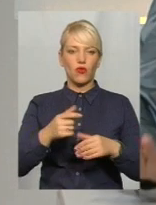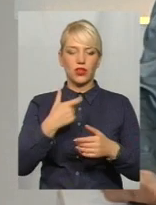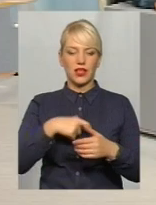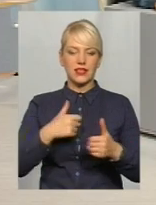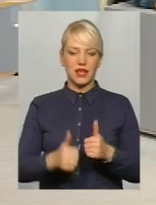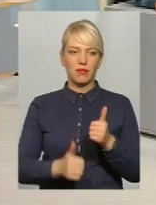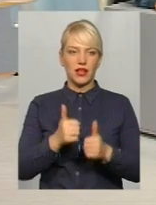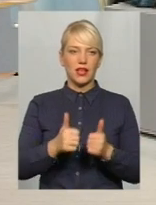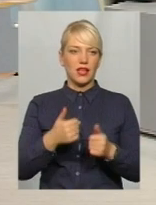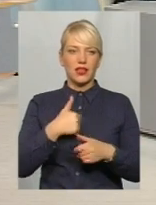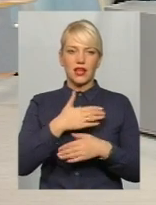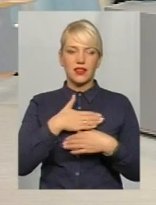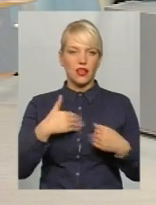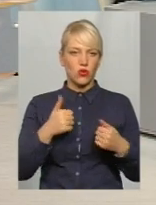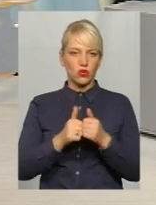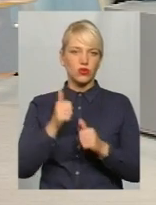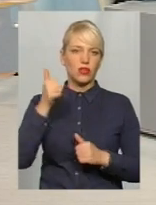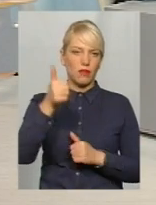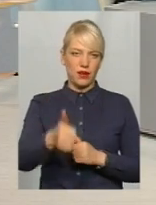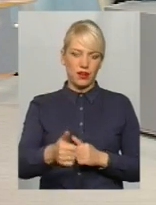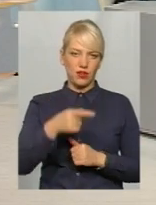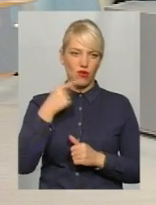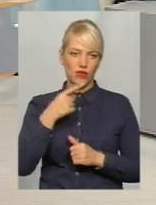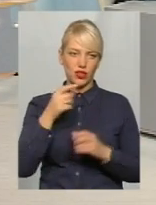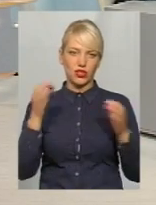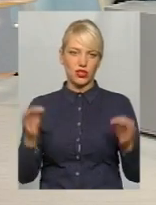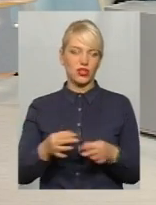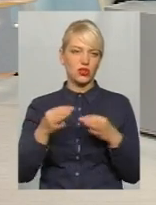Кам'янець-Подільський... Пані Анно, я не хочу забігати